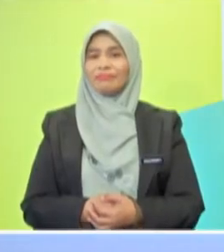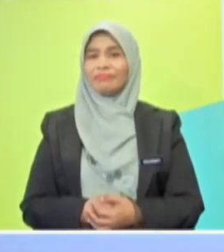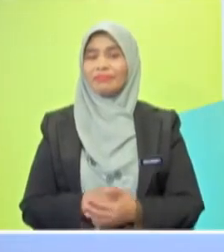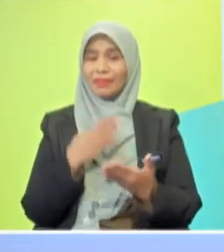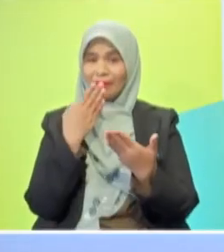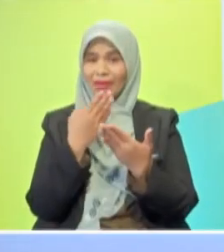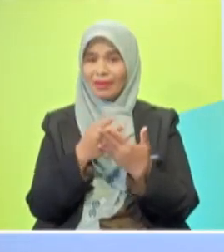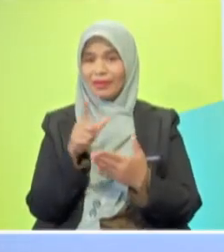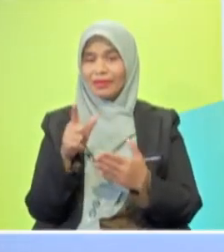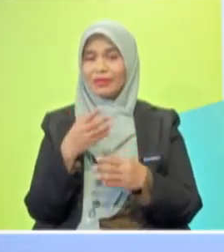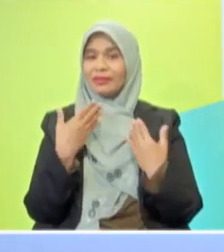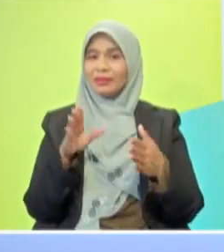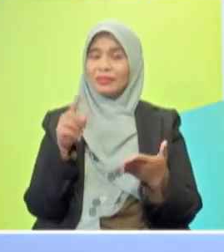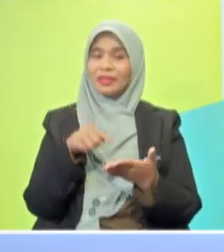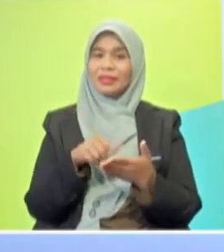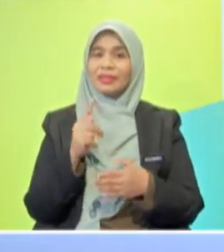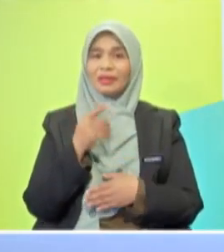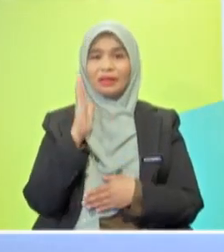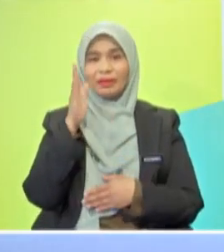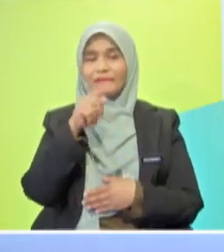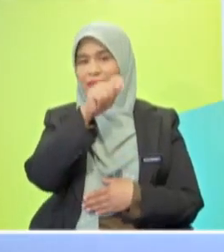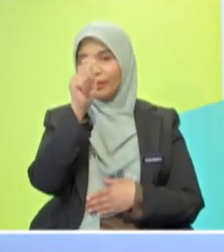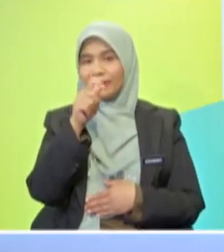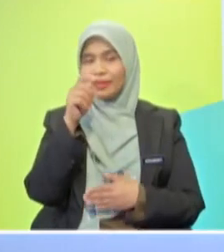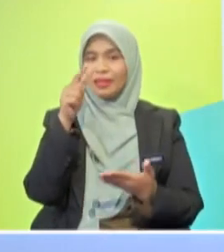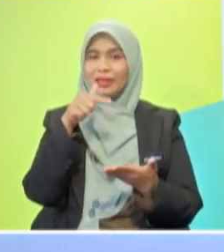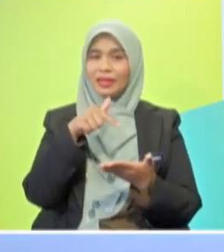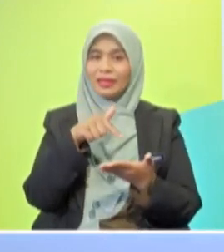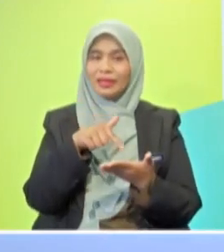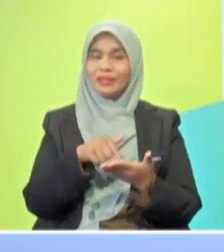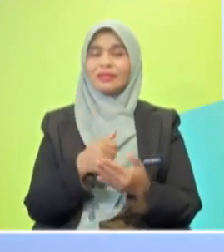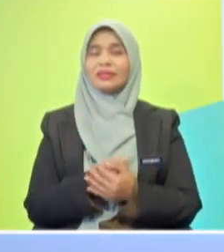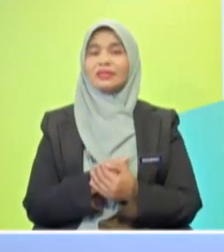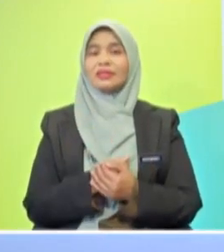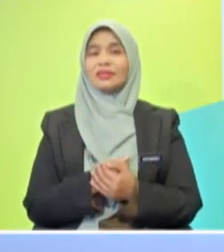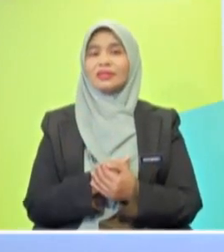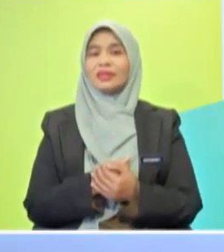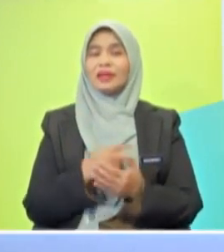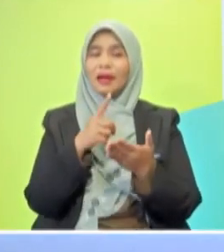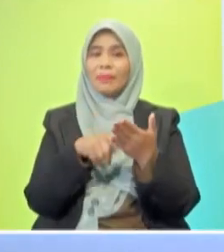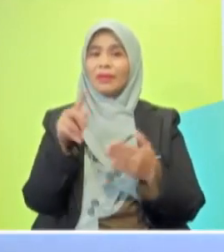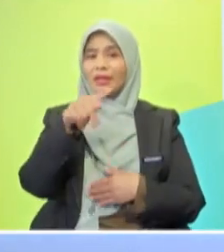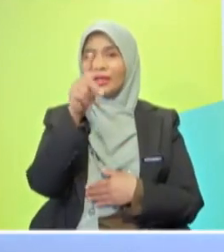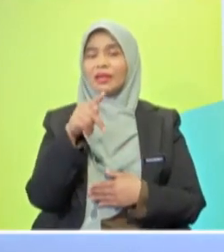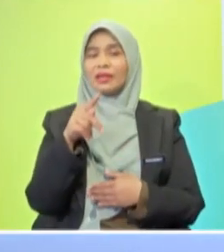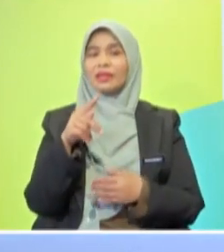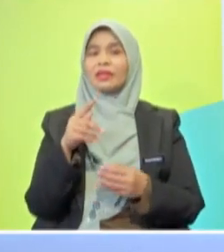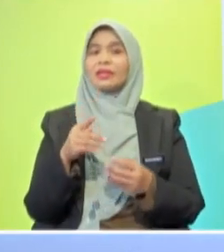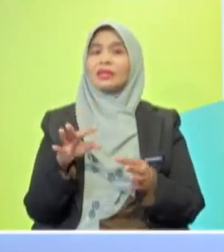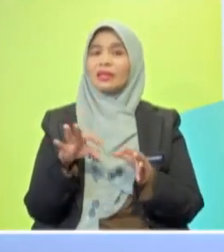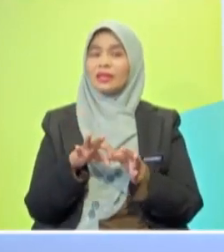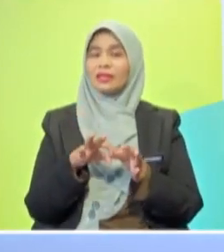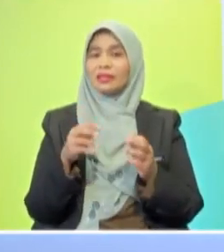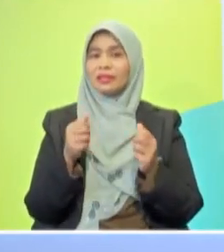Baiklah Ustazah, dan selepas ini kita nak tanya lagi kepada Ustazah ataupun kita nak belajar lagi dengan Ustazah apakah dia lagi berkaitan dengan aurat